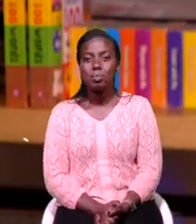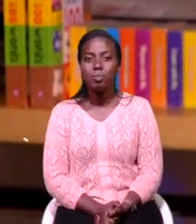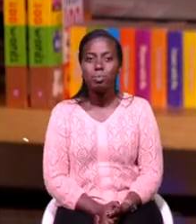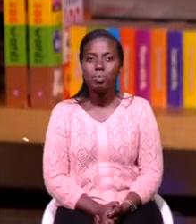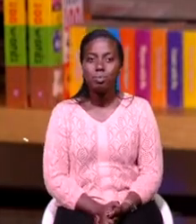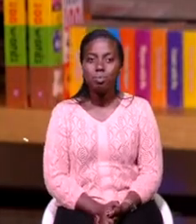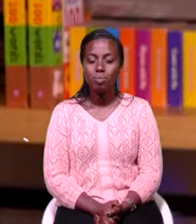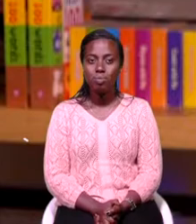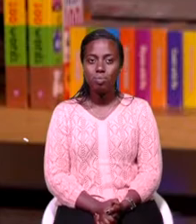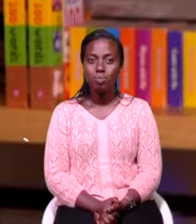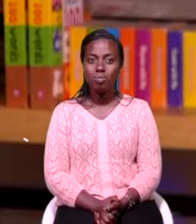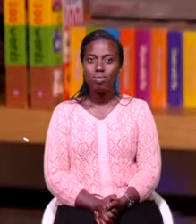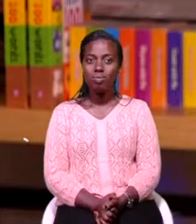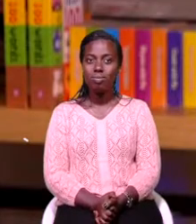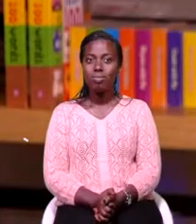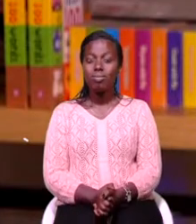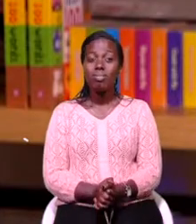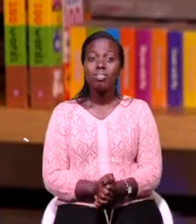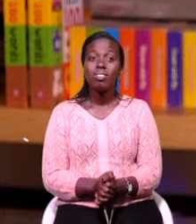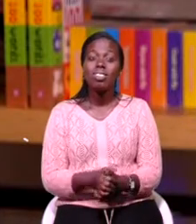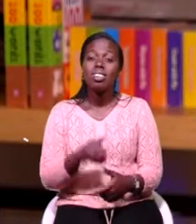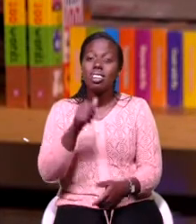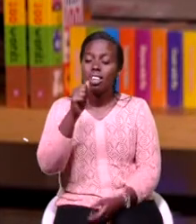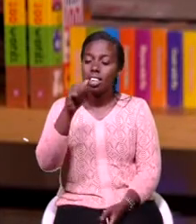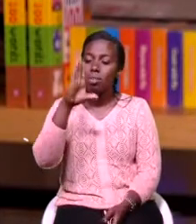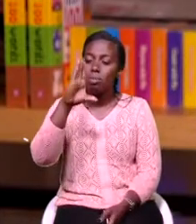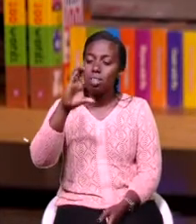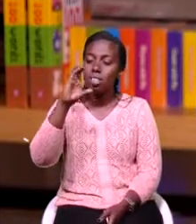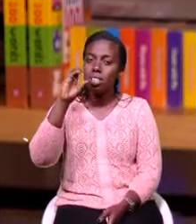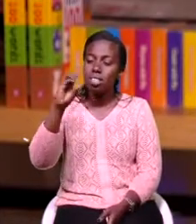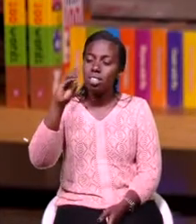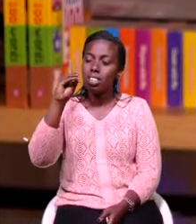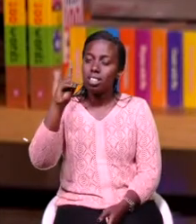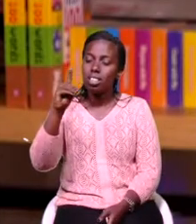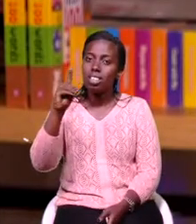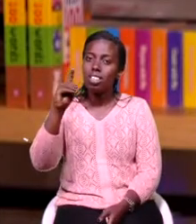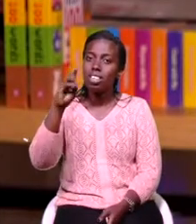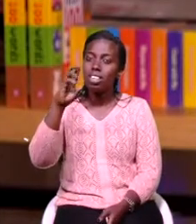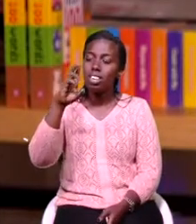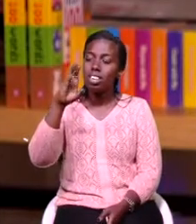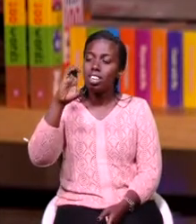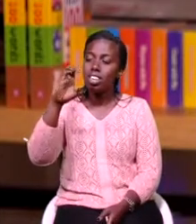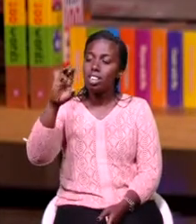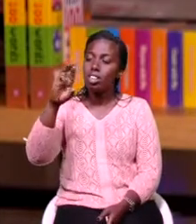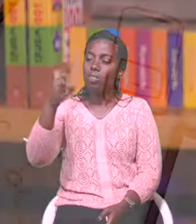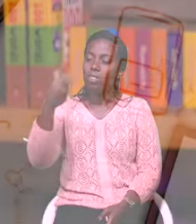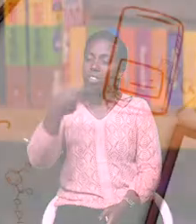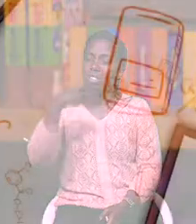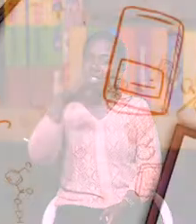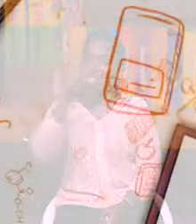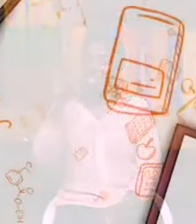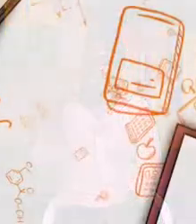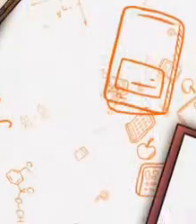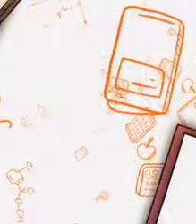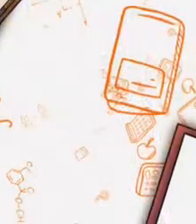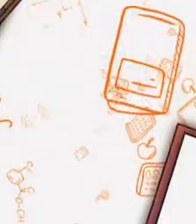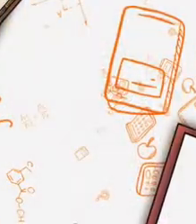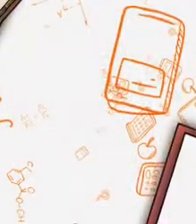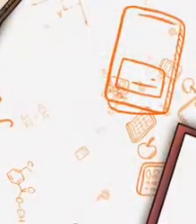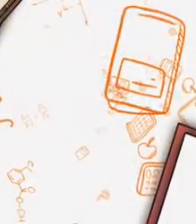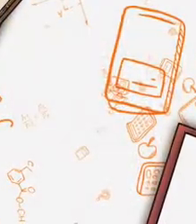Yep. Now, A, B, C. Next time, won't you sing with me?